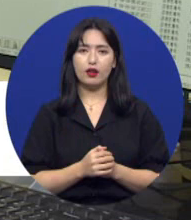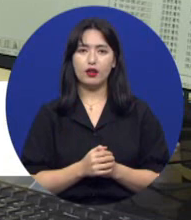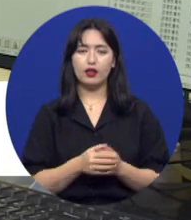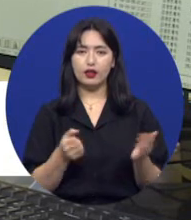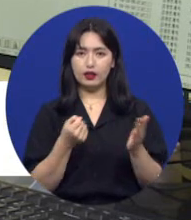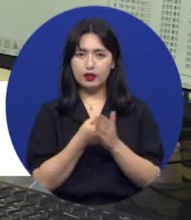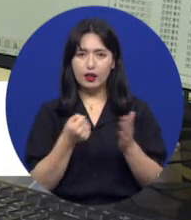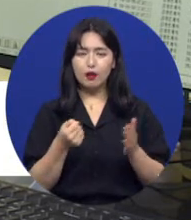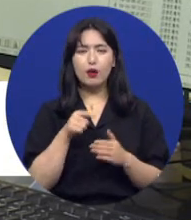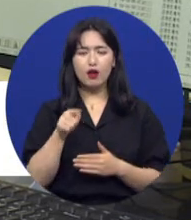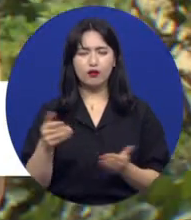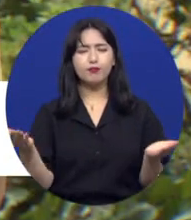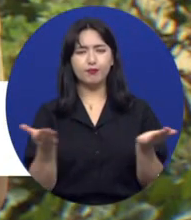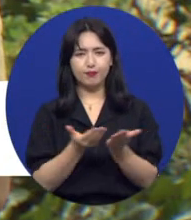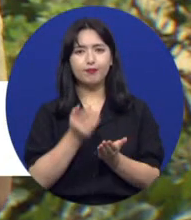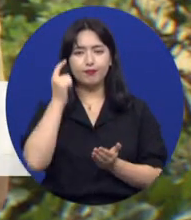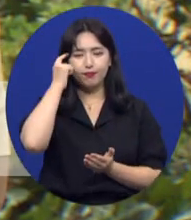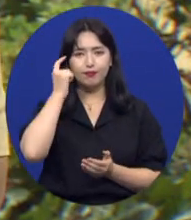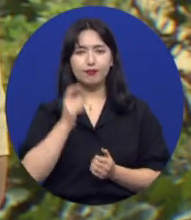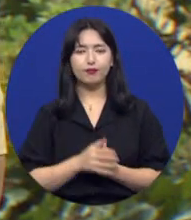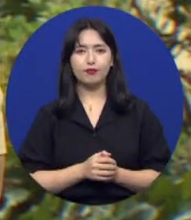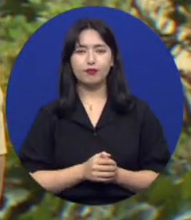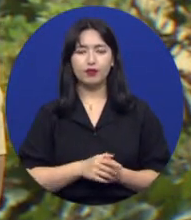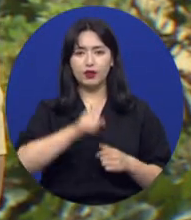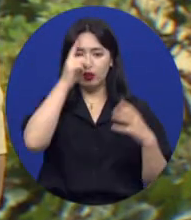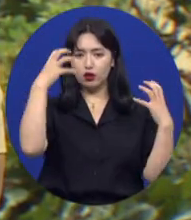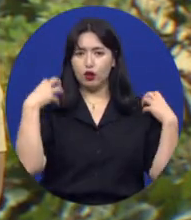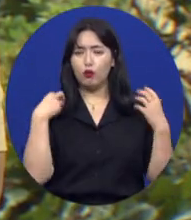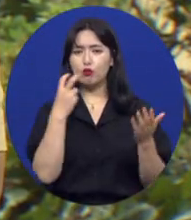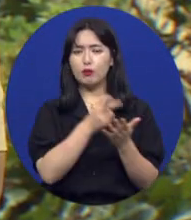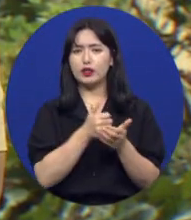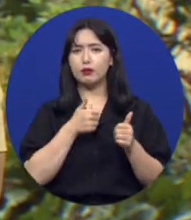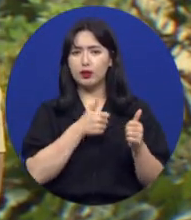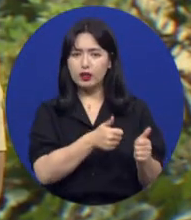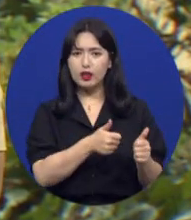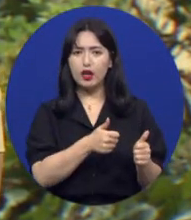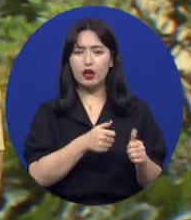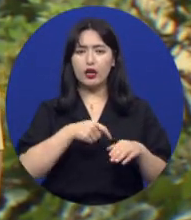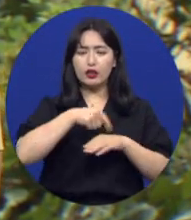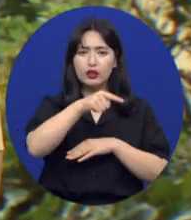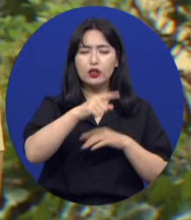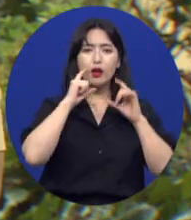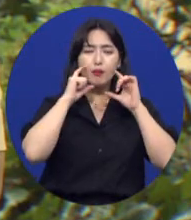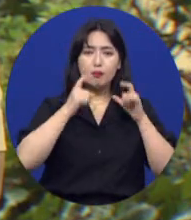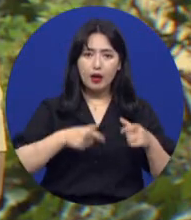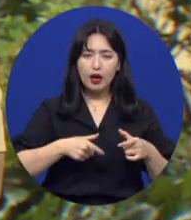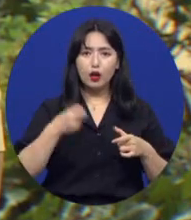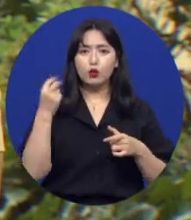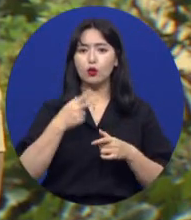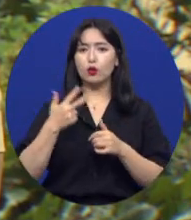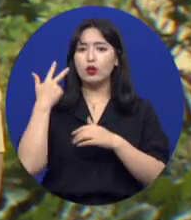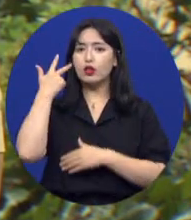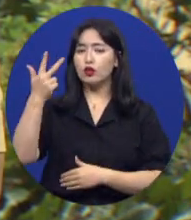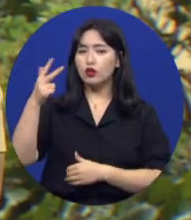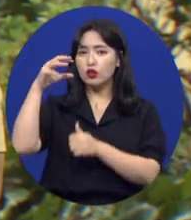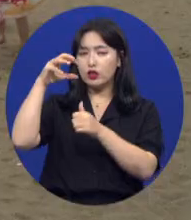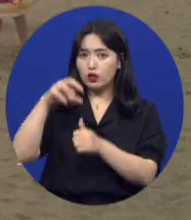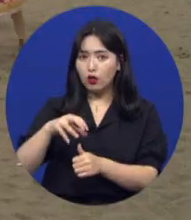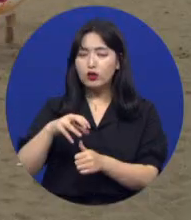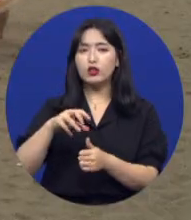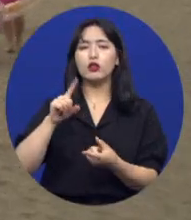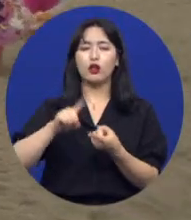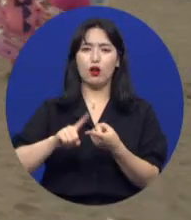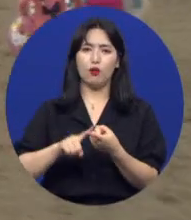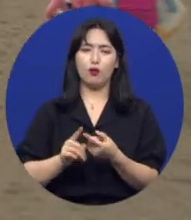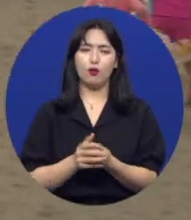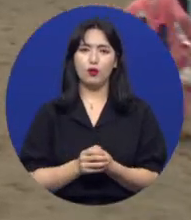바람직하다고 생각을 합니다 정부 방침에 따라 쉬울 마스크의 제나 일주일 경리 의무는 그대로 유지됩니다